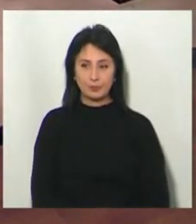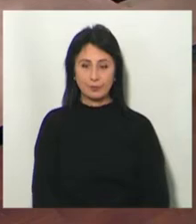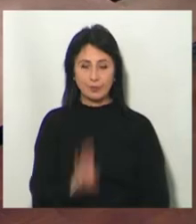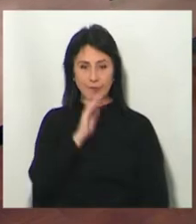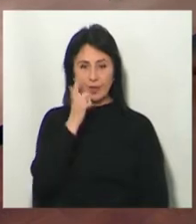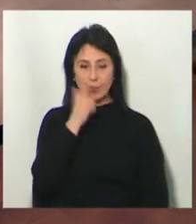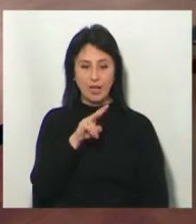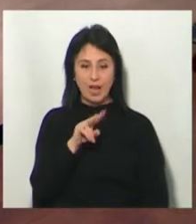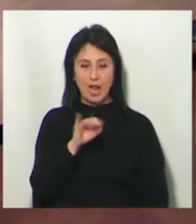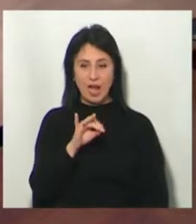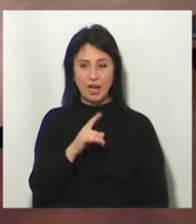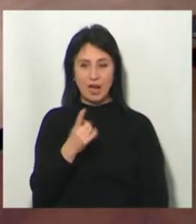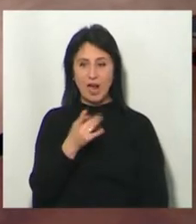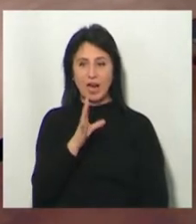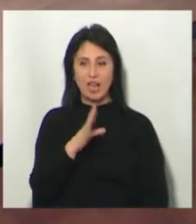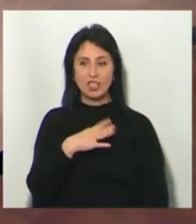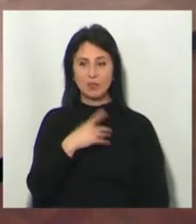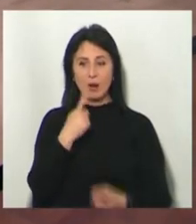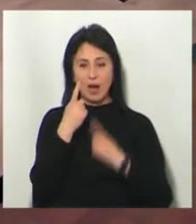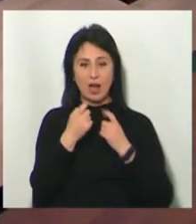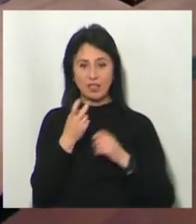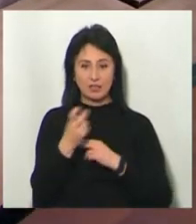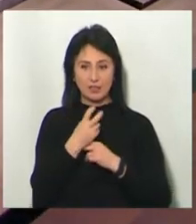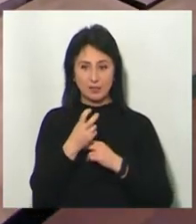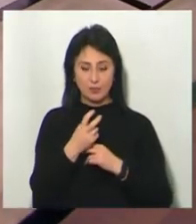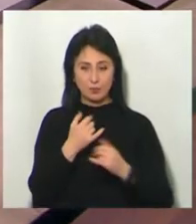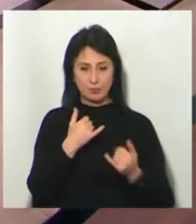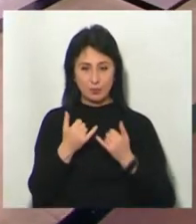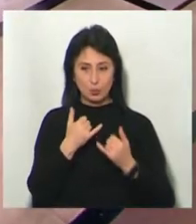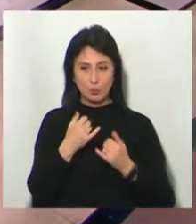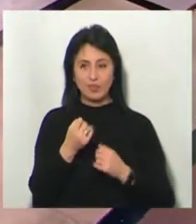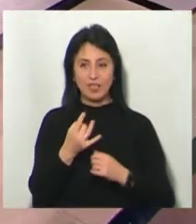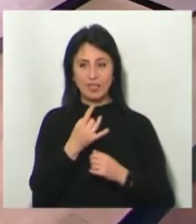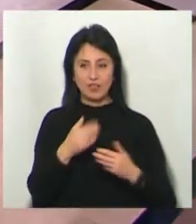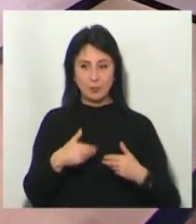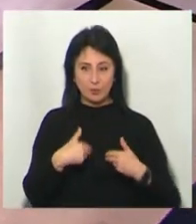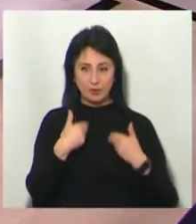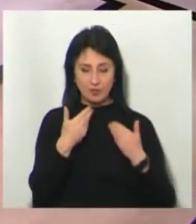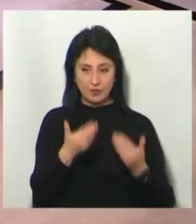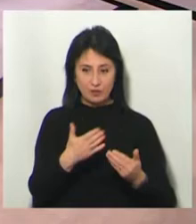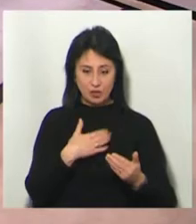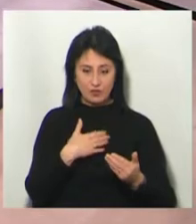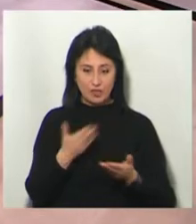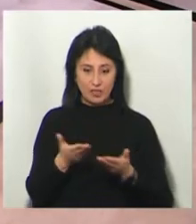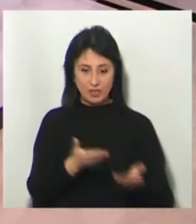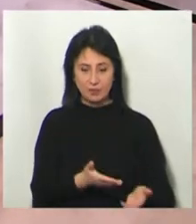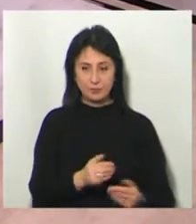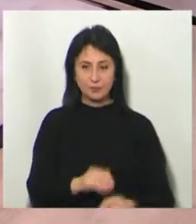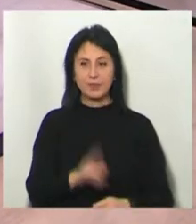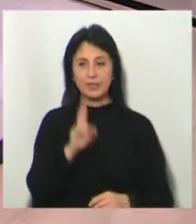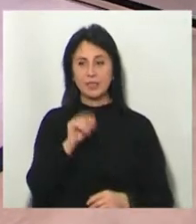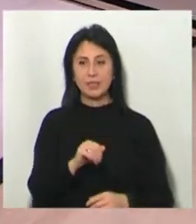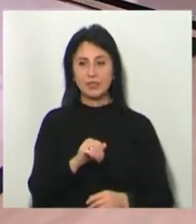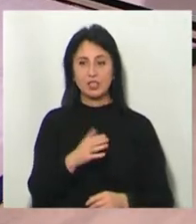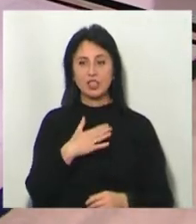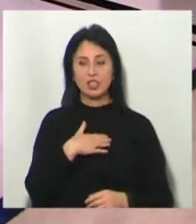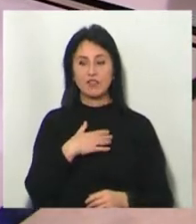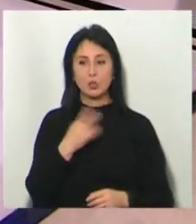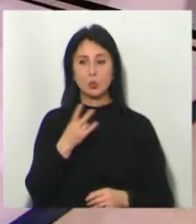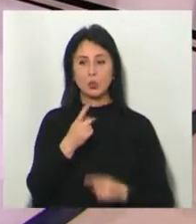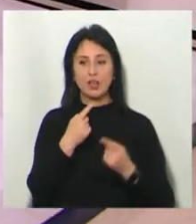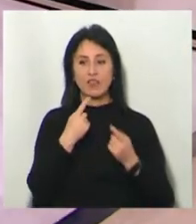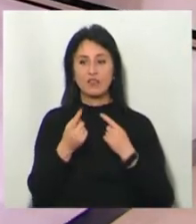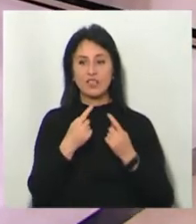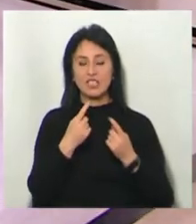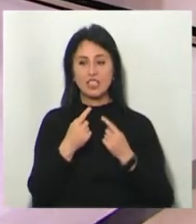Ca bătăm la li ara ertxel hart, cu în cioni gada se mist umari, amitom, ide vertxel mogi să almă bit cioen tan studia și, da cioen unda